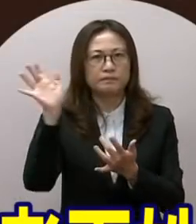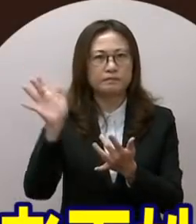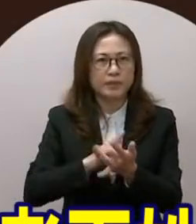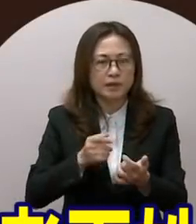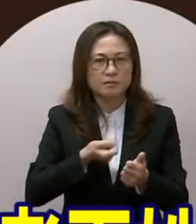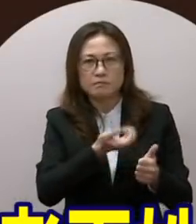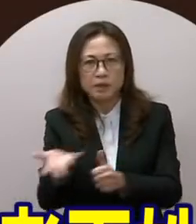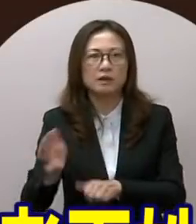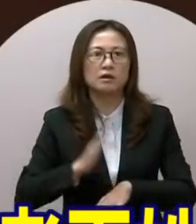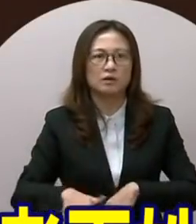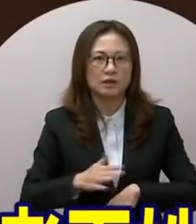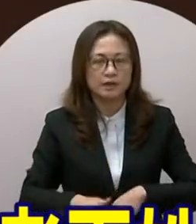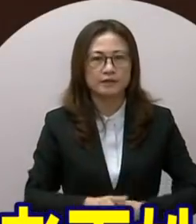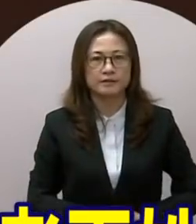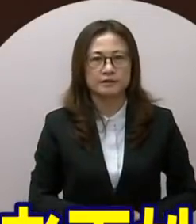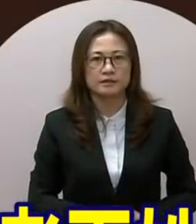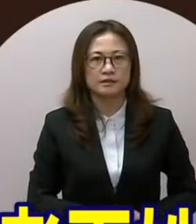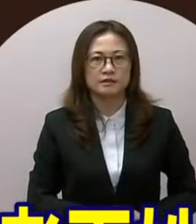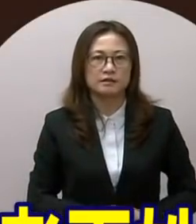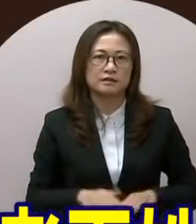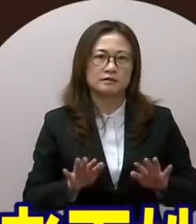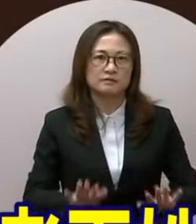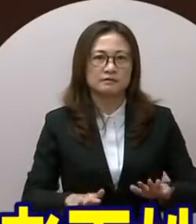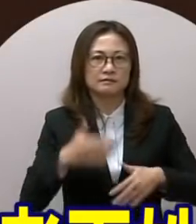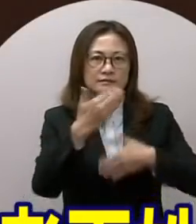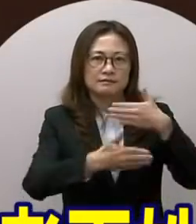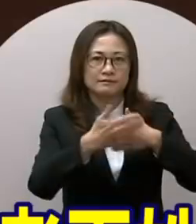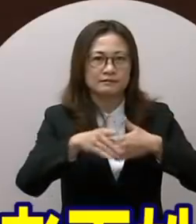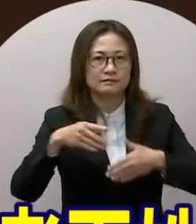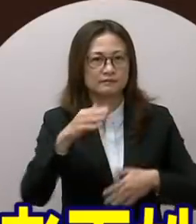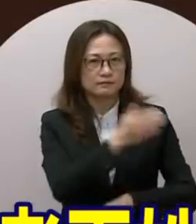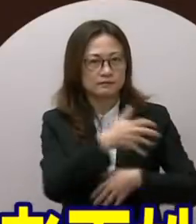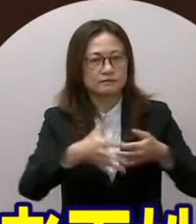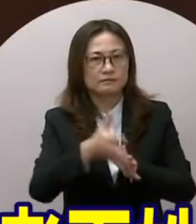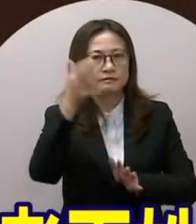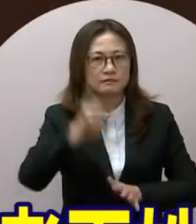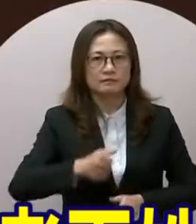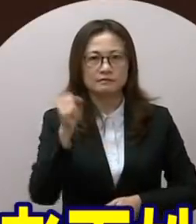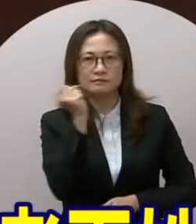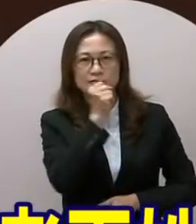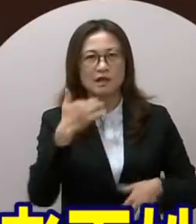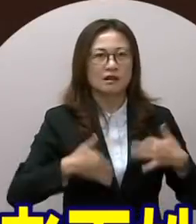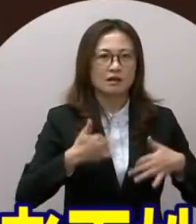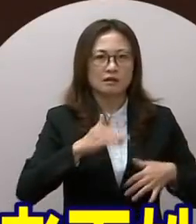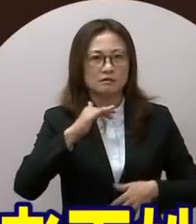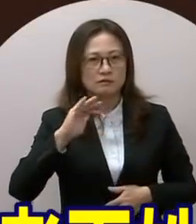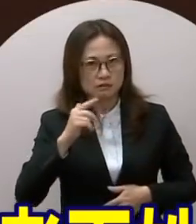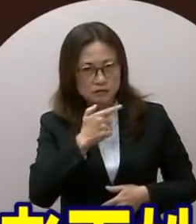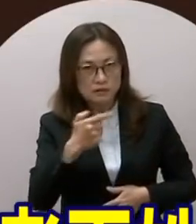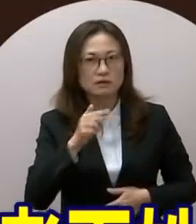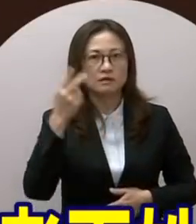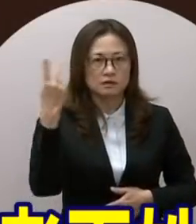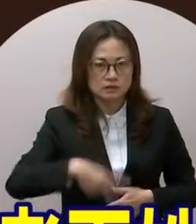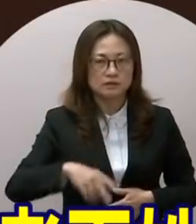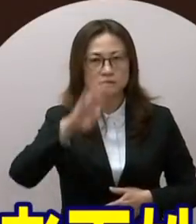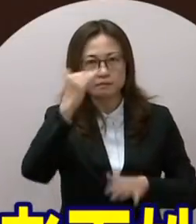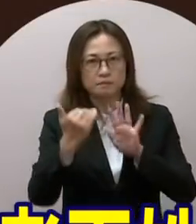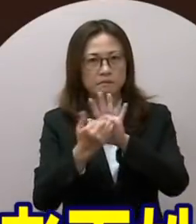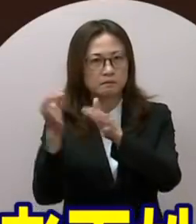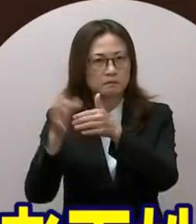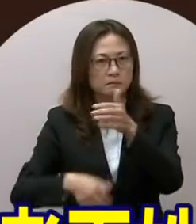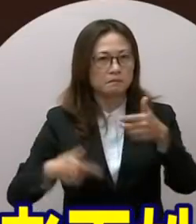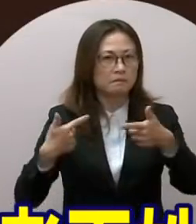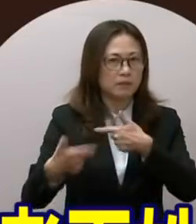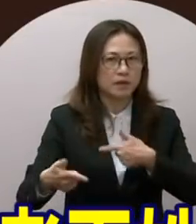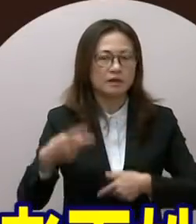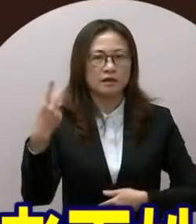次陈时中唱嗨了，不仅不遵守防疫规范，没有保持社交距离，也